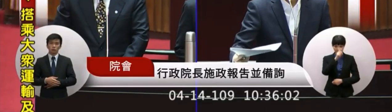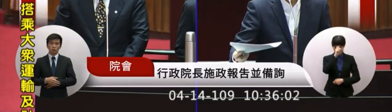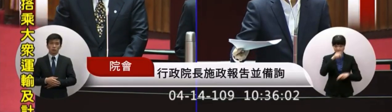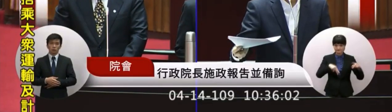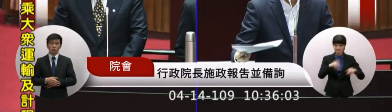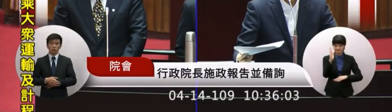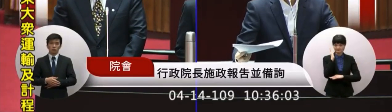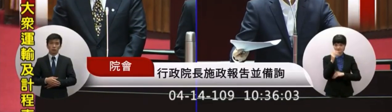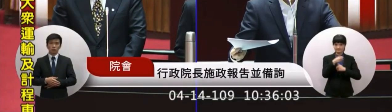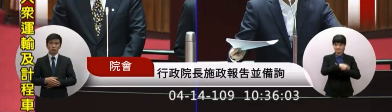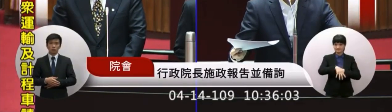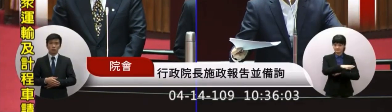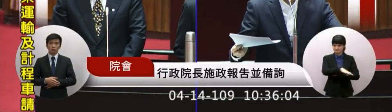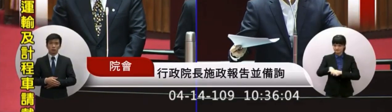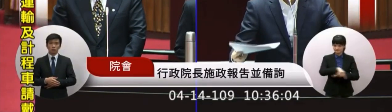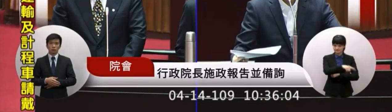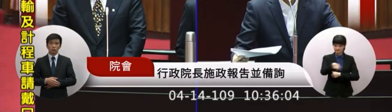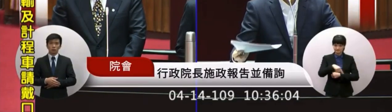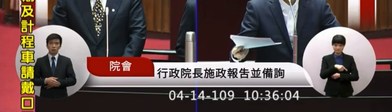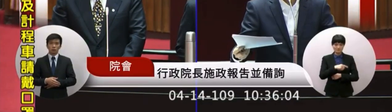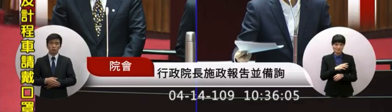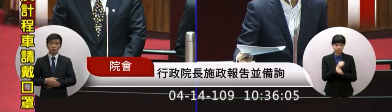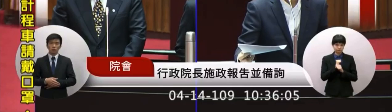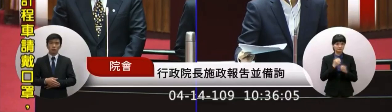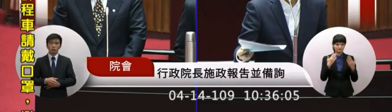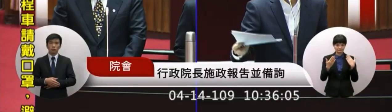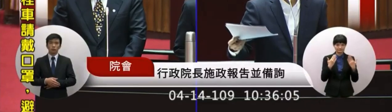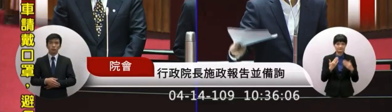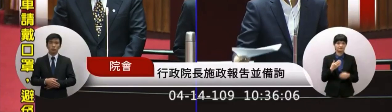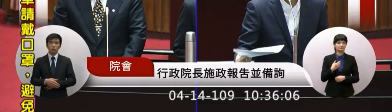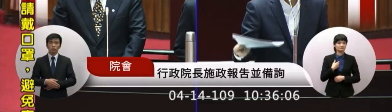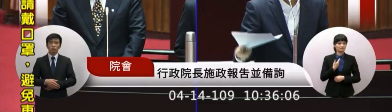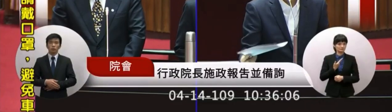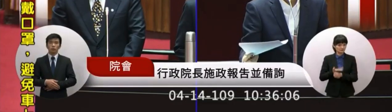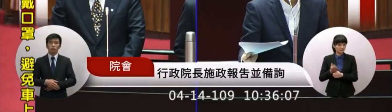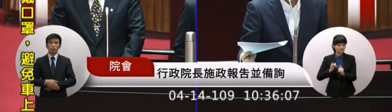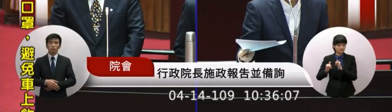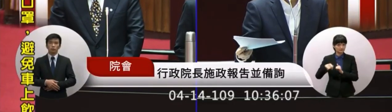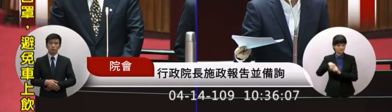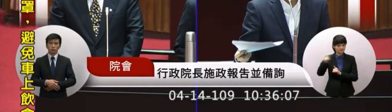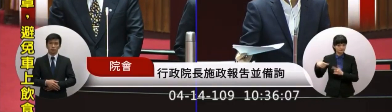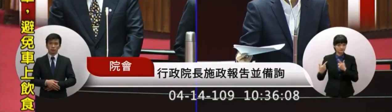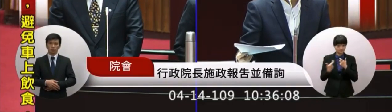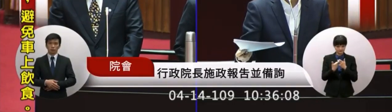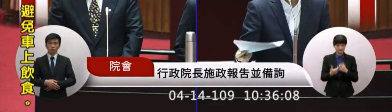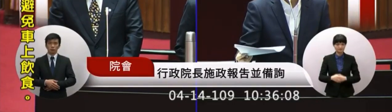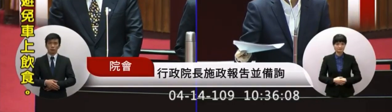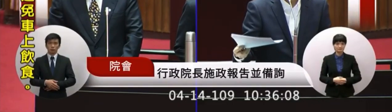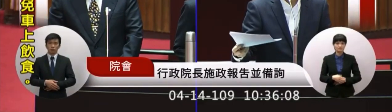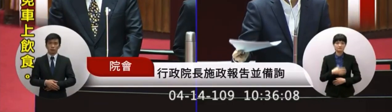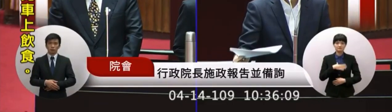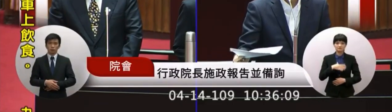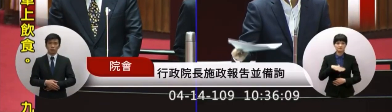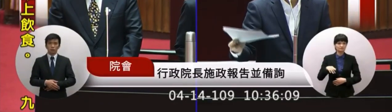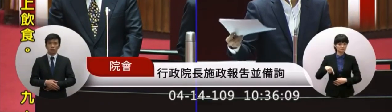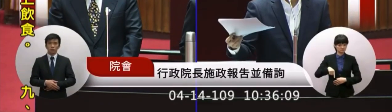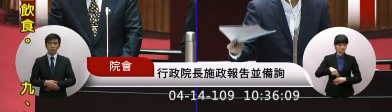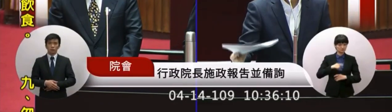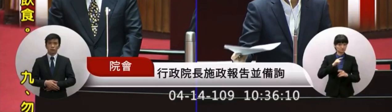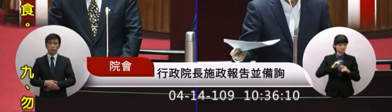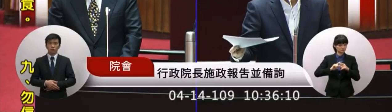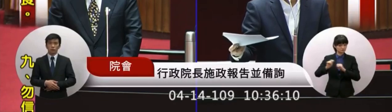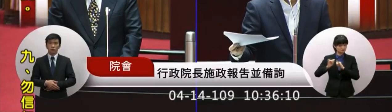该要更精准、更清楚，然后让民间也可以去 follow。因为我发现很多民间都已经启动这个居家上